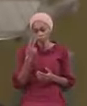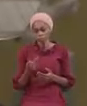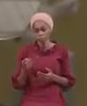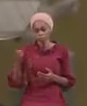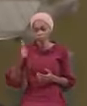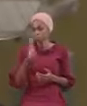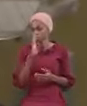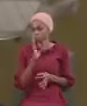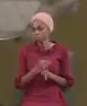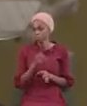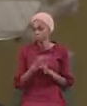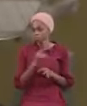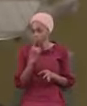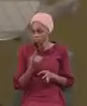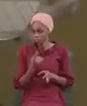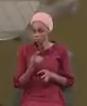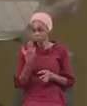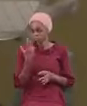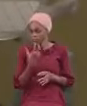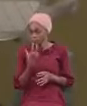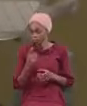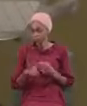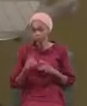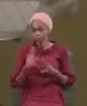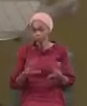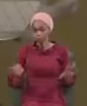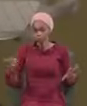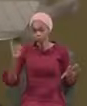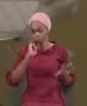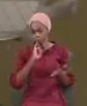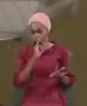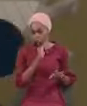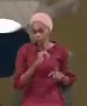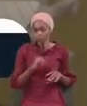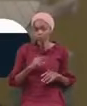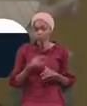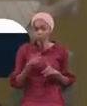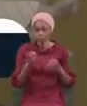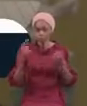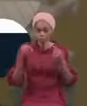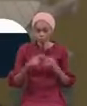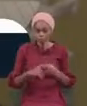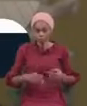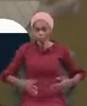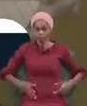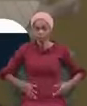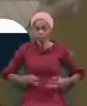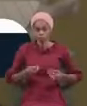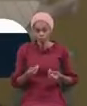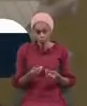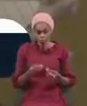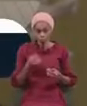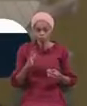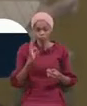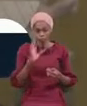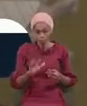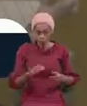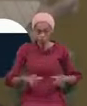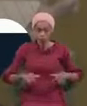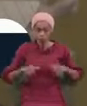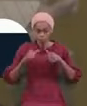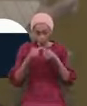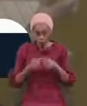d'Israël et dis-leur quand vous serez entrés dans le pays que je vous donne pour y